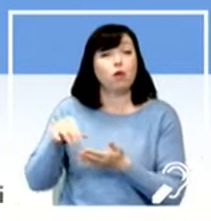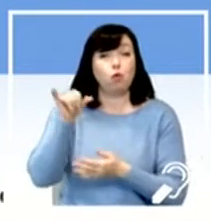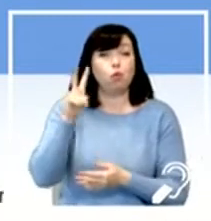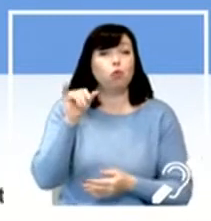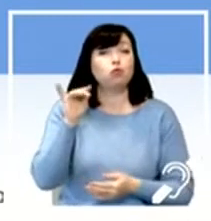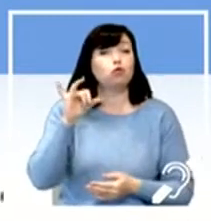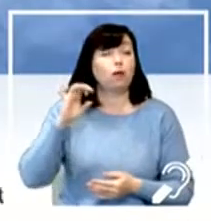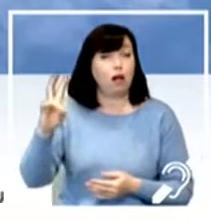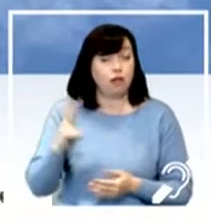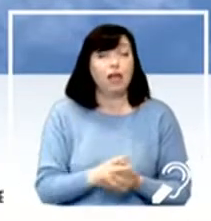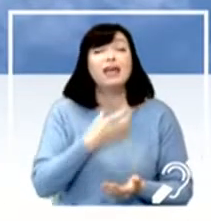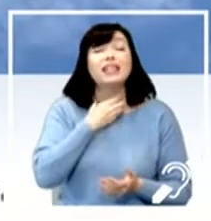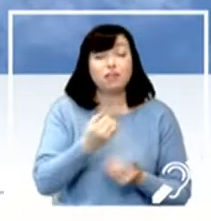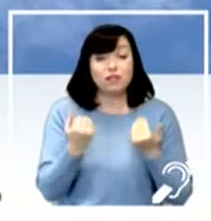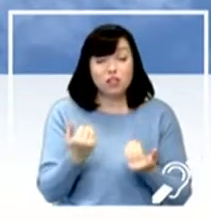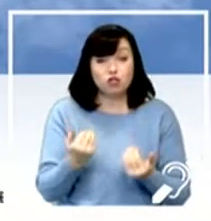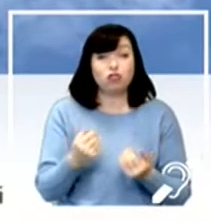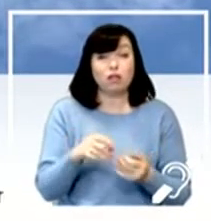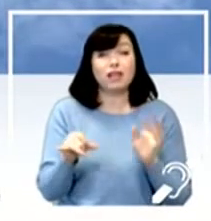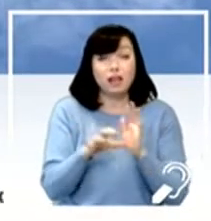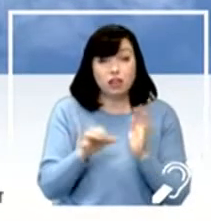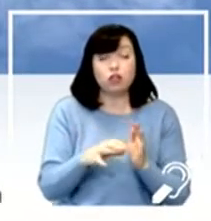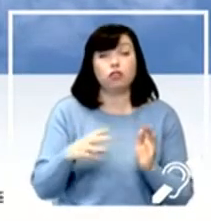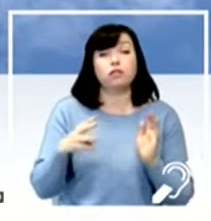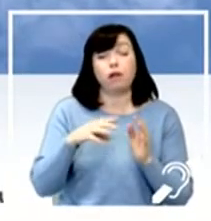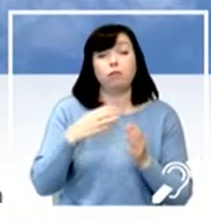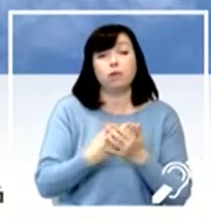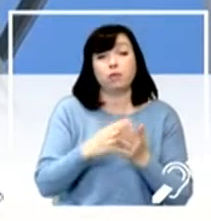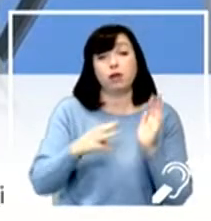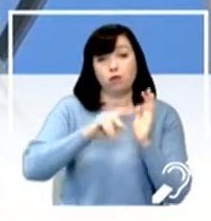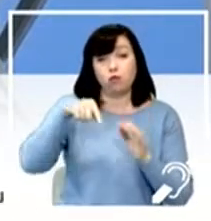este de aproximativ 8,2%.